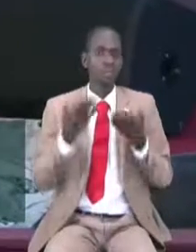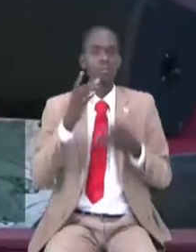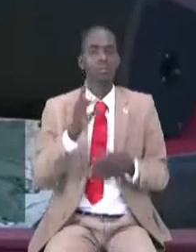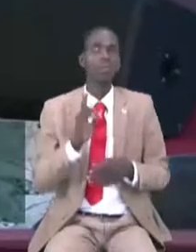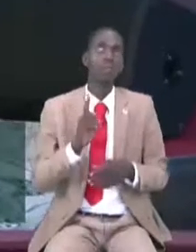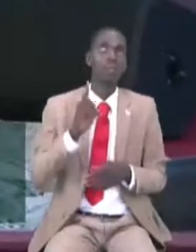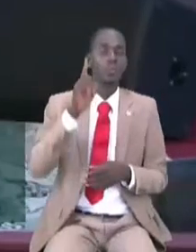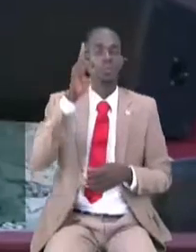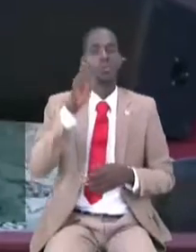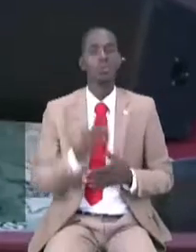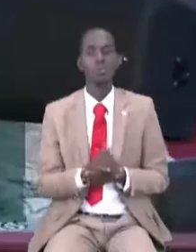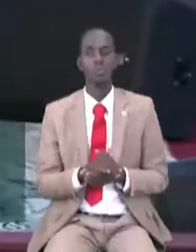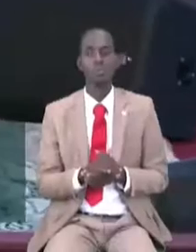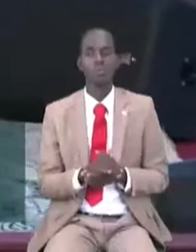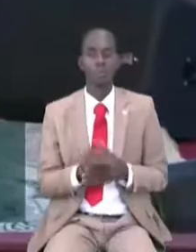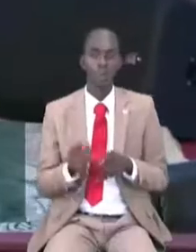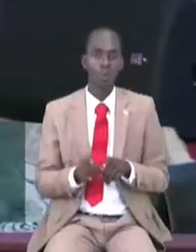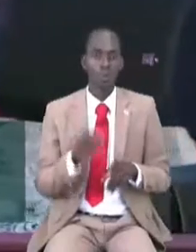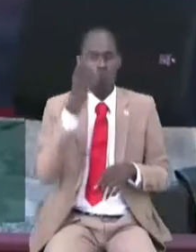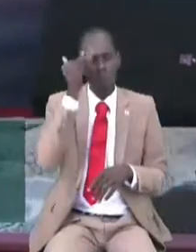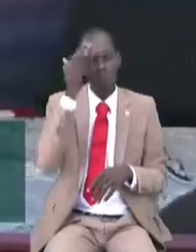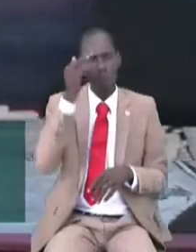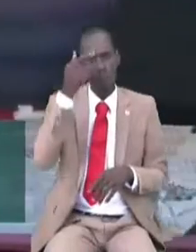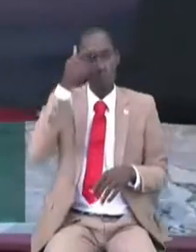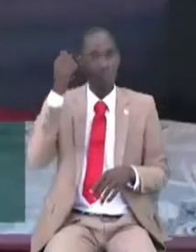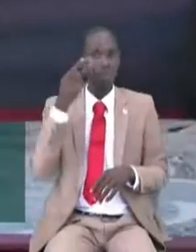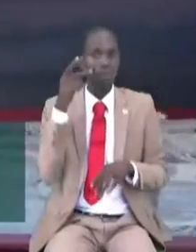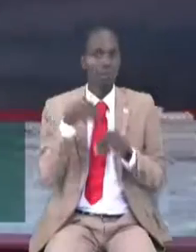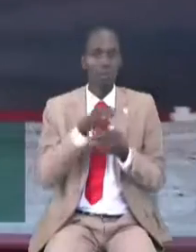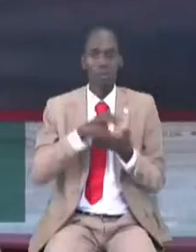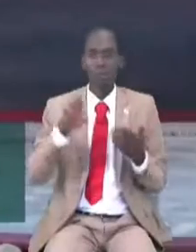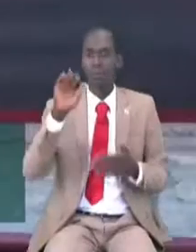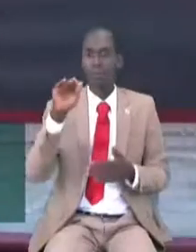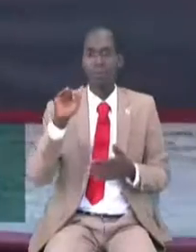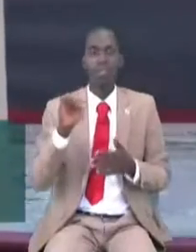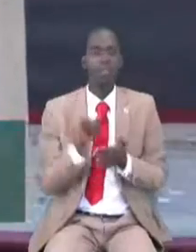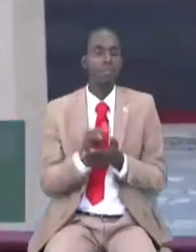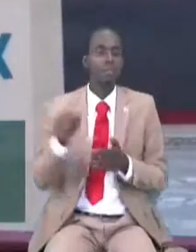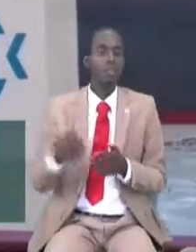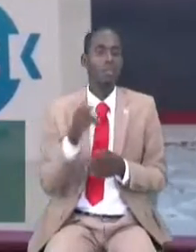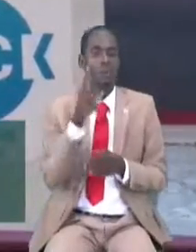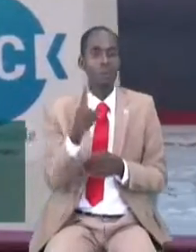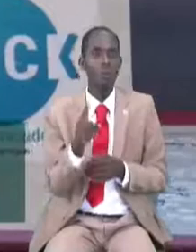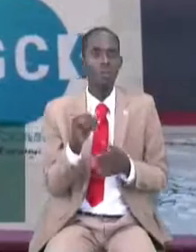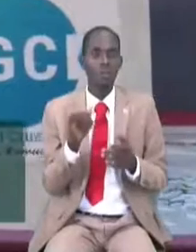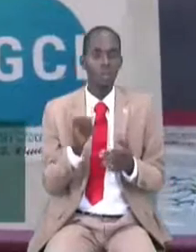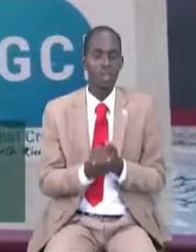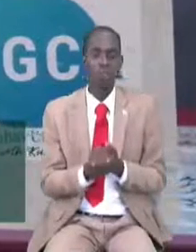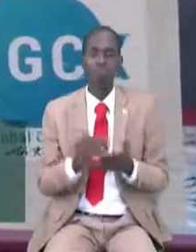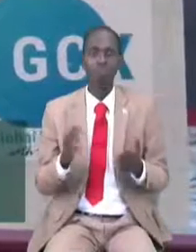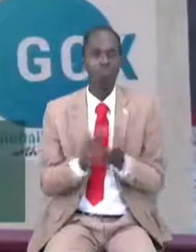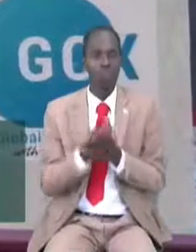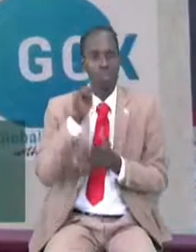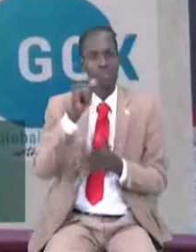Afin que quiconque croit en lui ne périsse pas. Très simple.